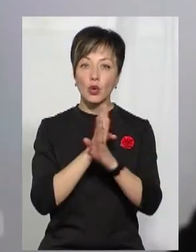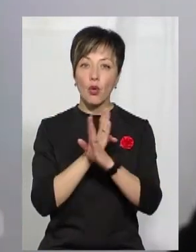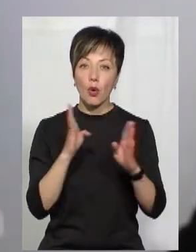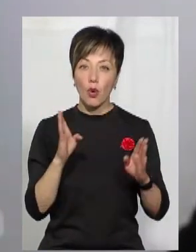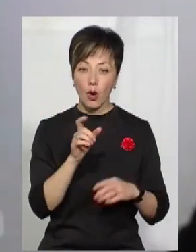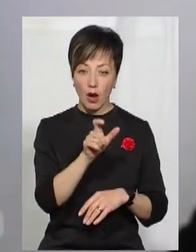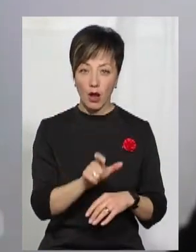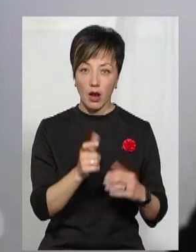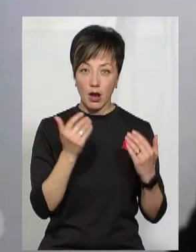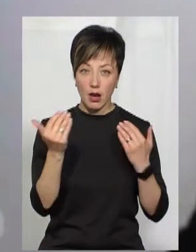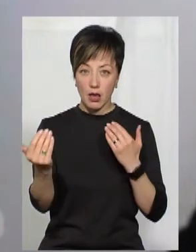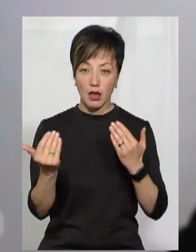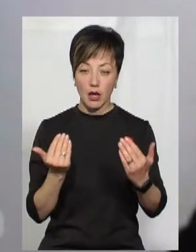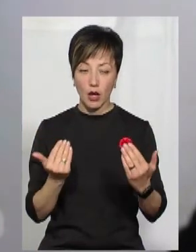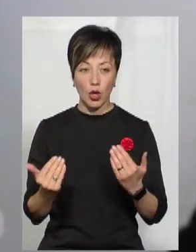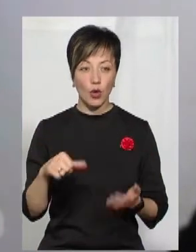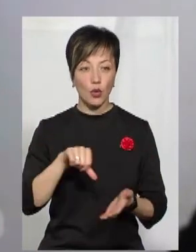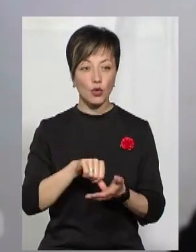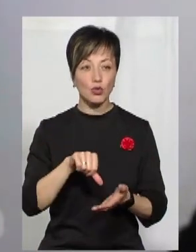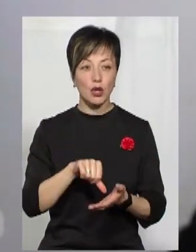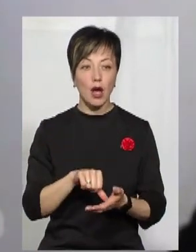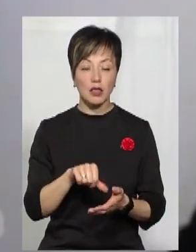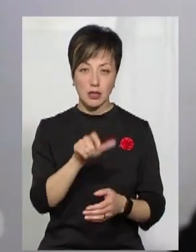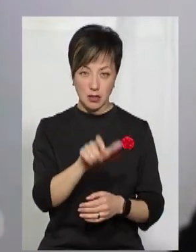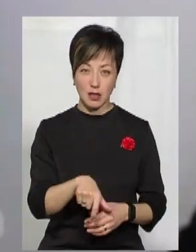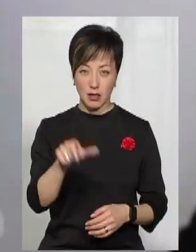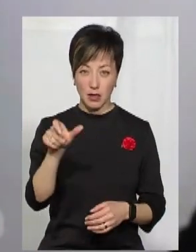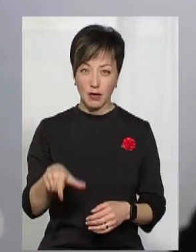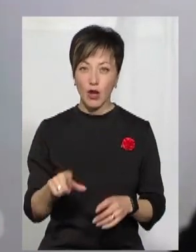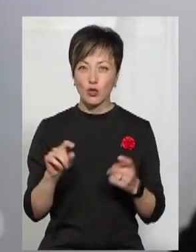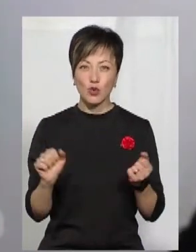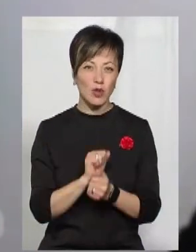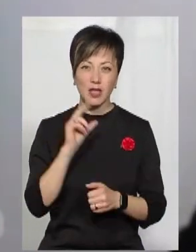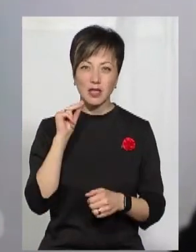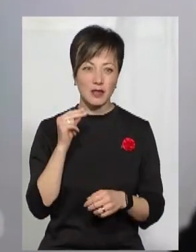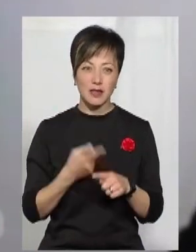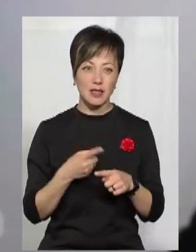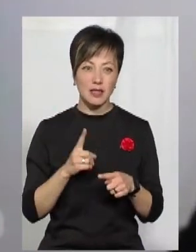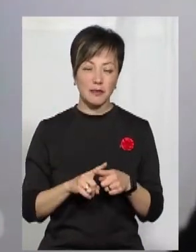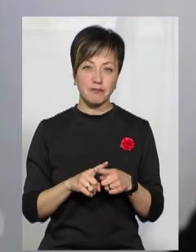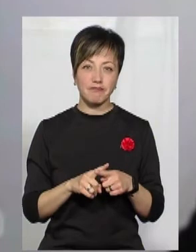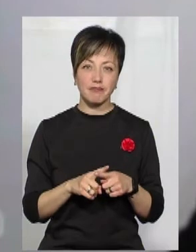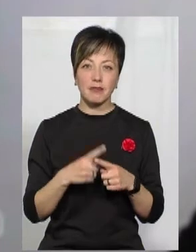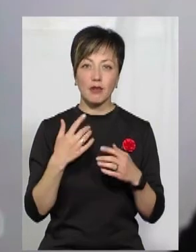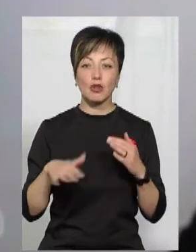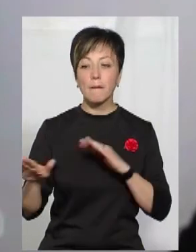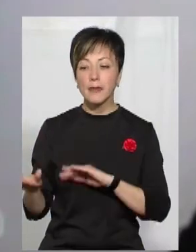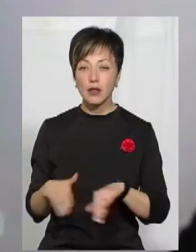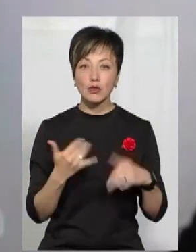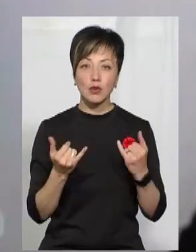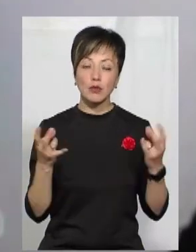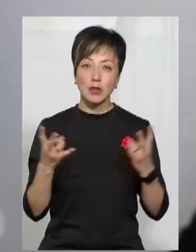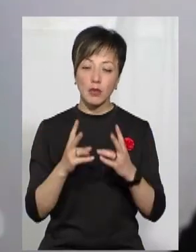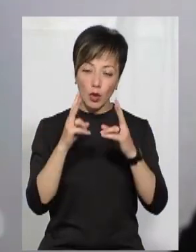трагічні учасників Другої світової війни. Тому що сухі цифри – це, як так би мовити, вже минуле. Сьогодні